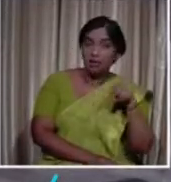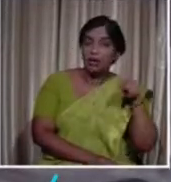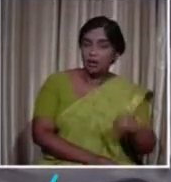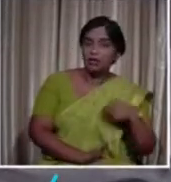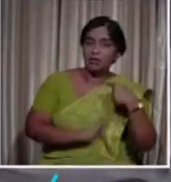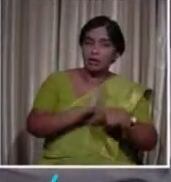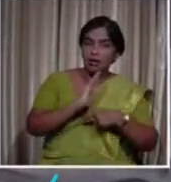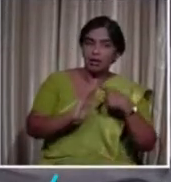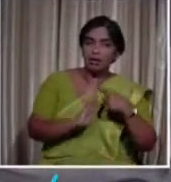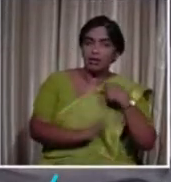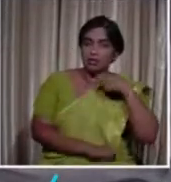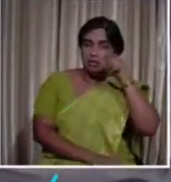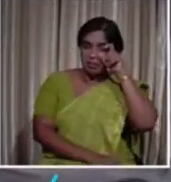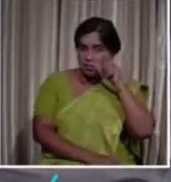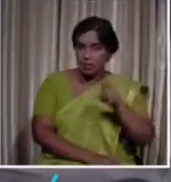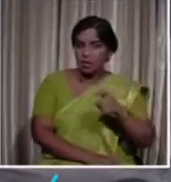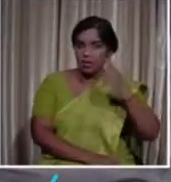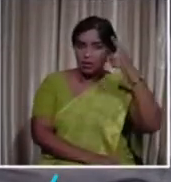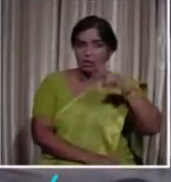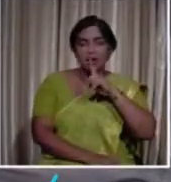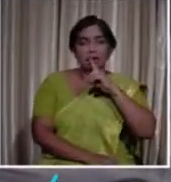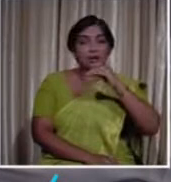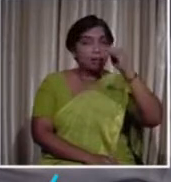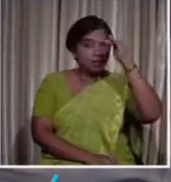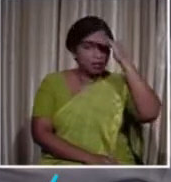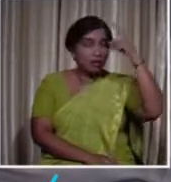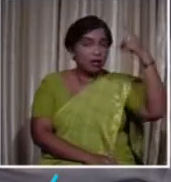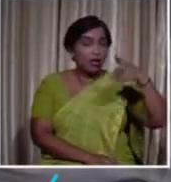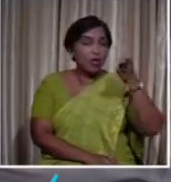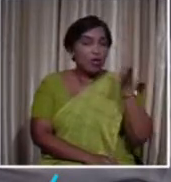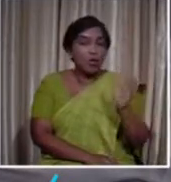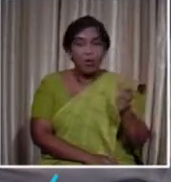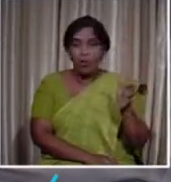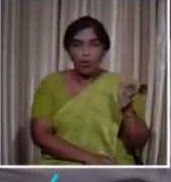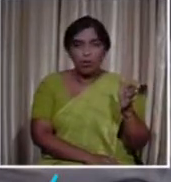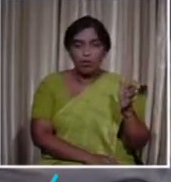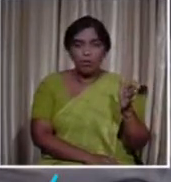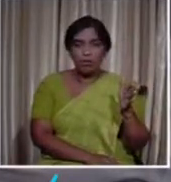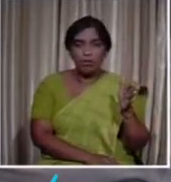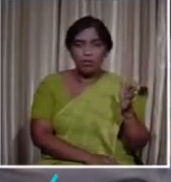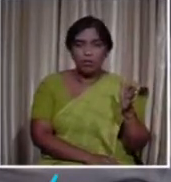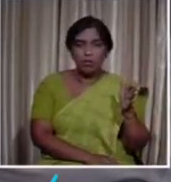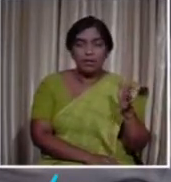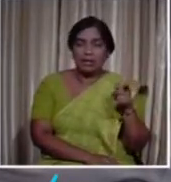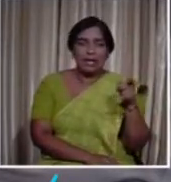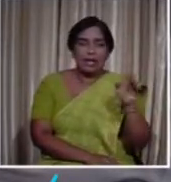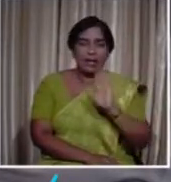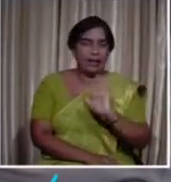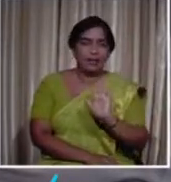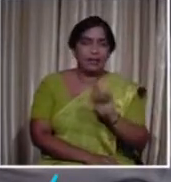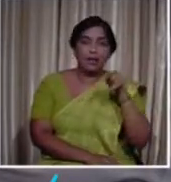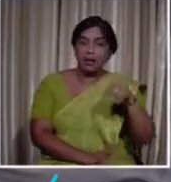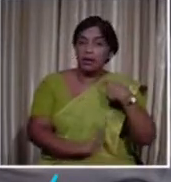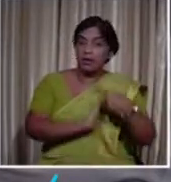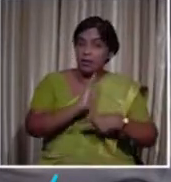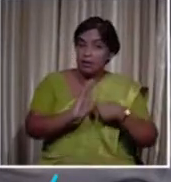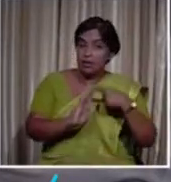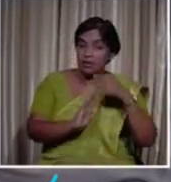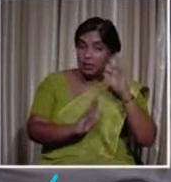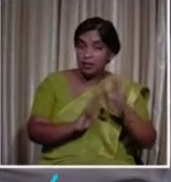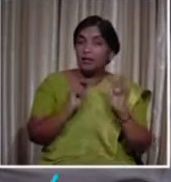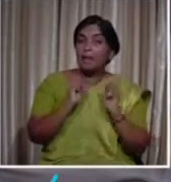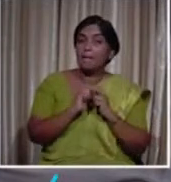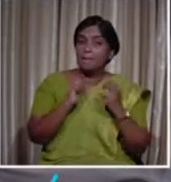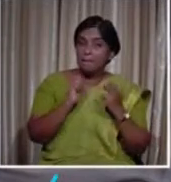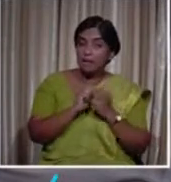රටම බලාගෙන ඉන්නේ නියෝජ්‍ය කතානායකවරයා කවුදයි කියන එක නෙවෙයි. මේ රටේ තියෙන අර්බුදවලට